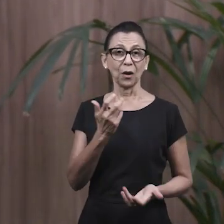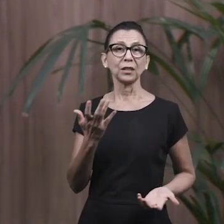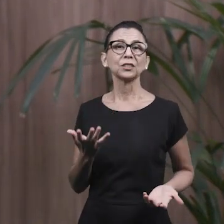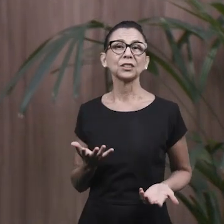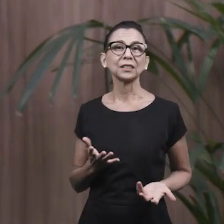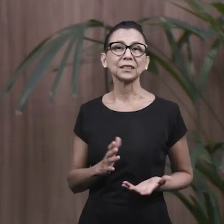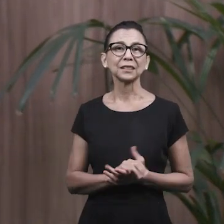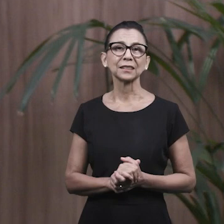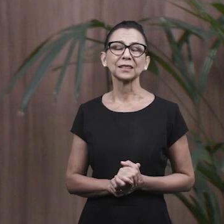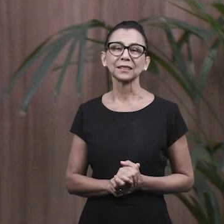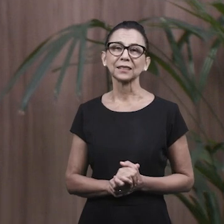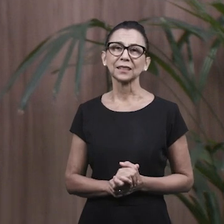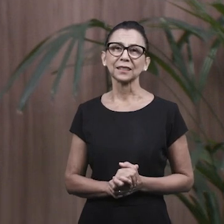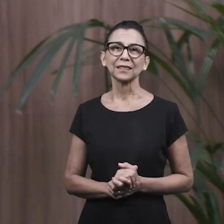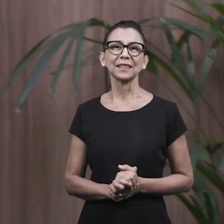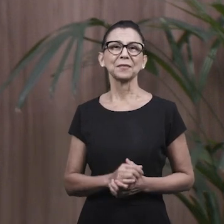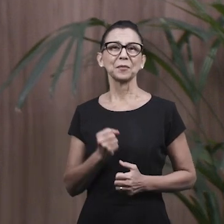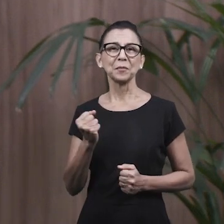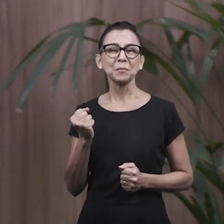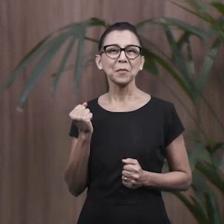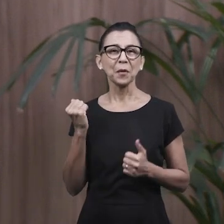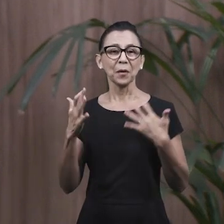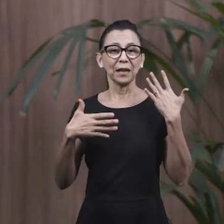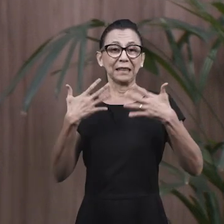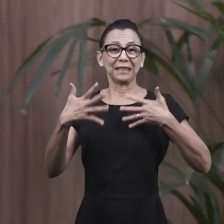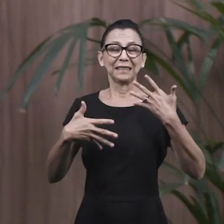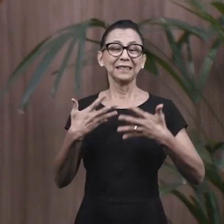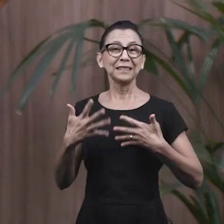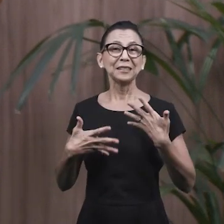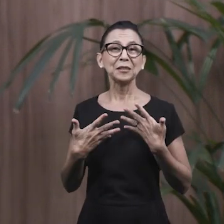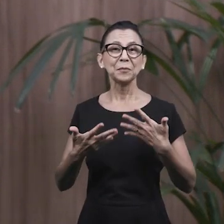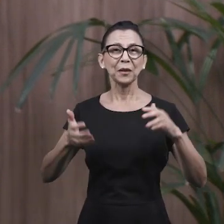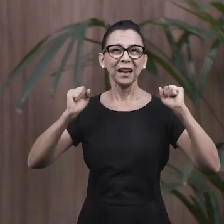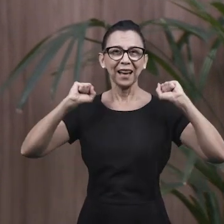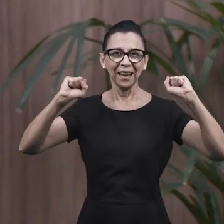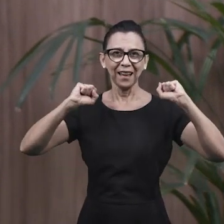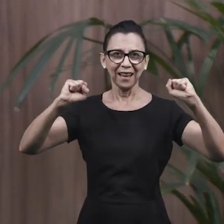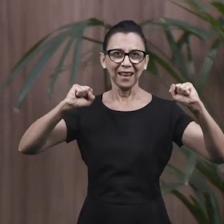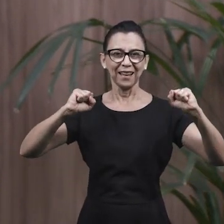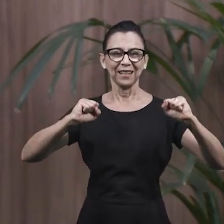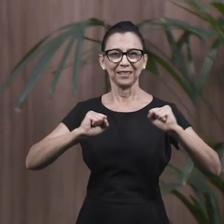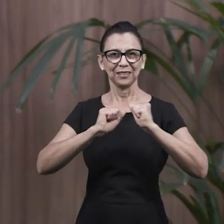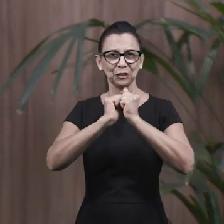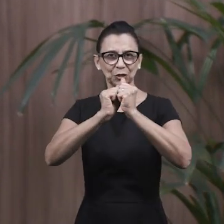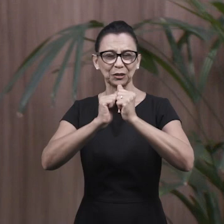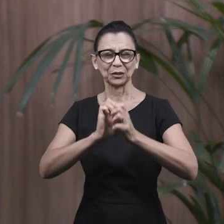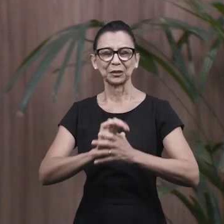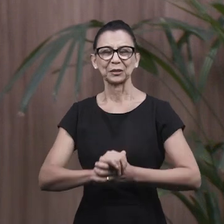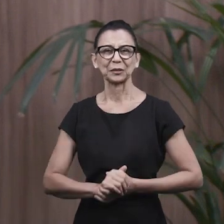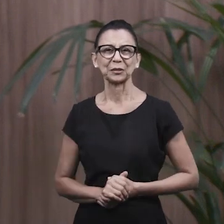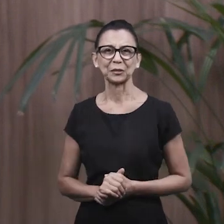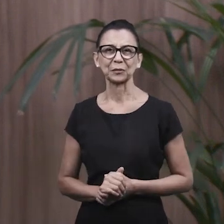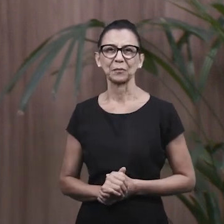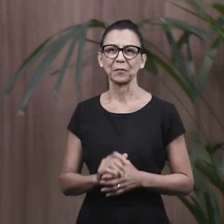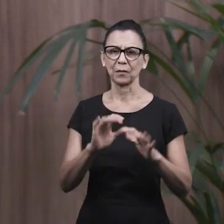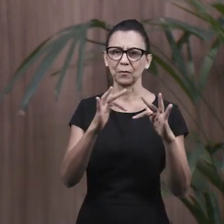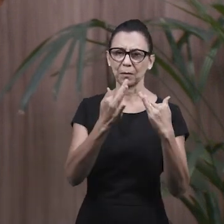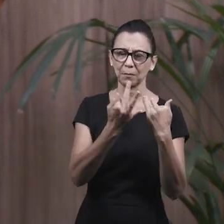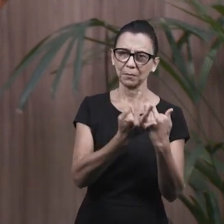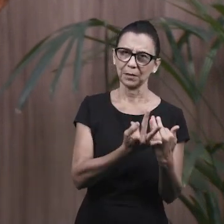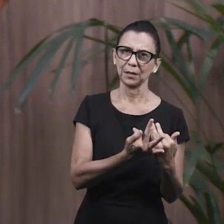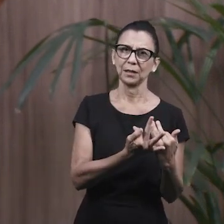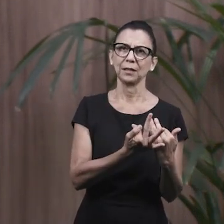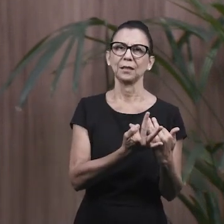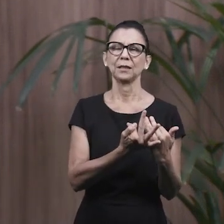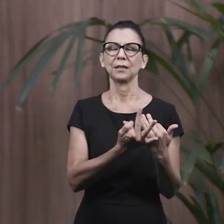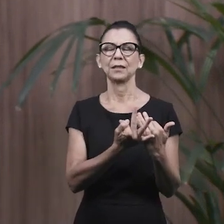être la satisfaction, le bien-être, la joie d'être ensemble. Pour notre famille, les membres de notre famille et